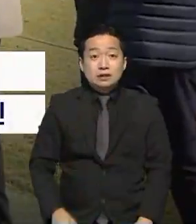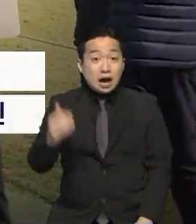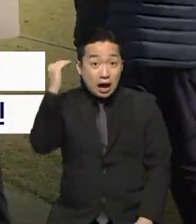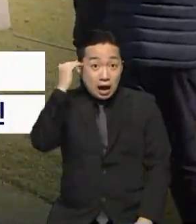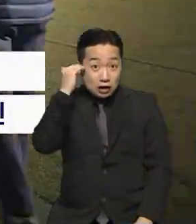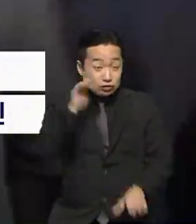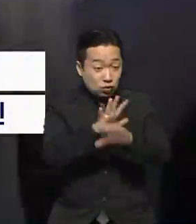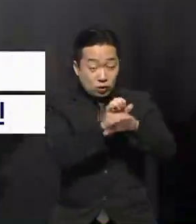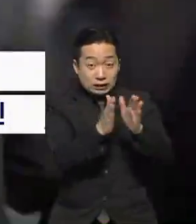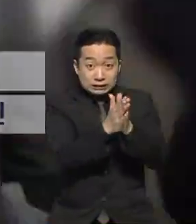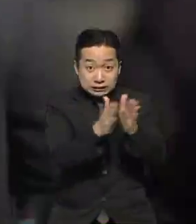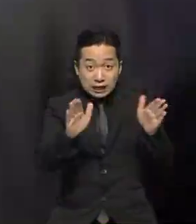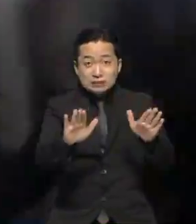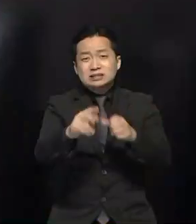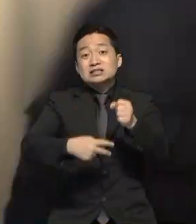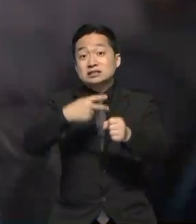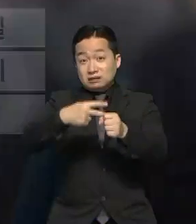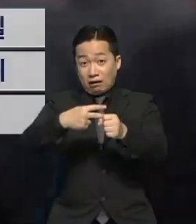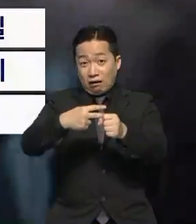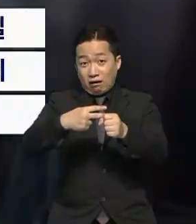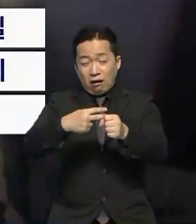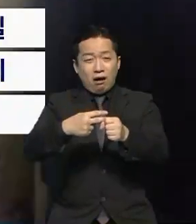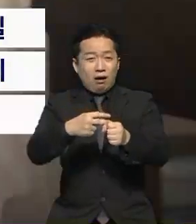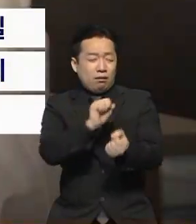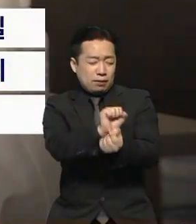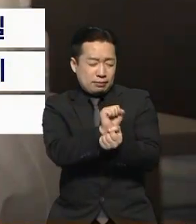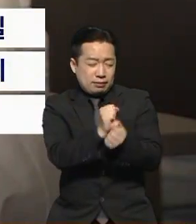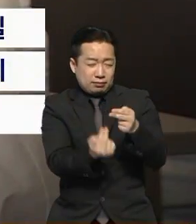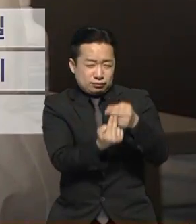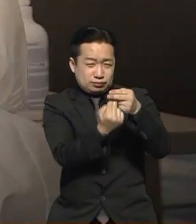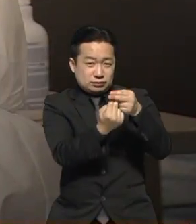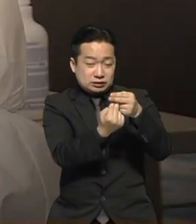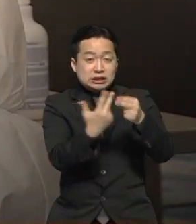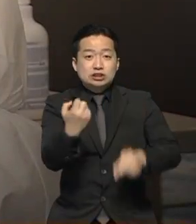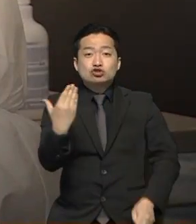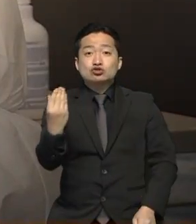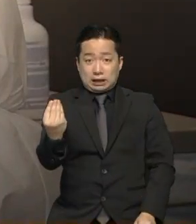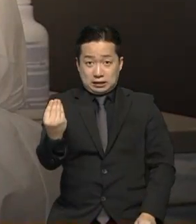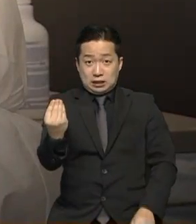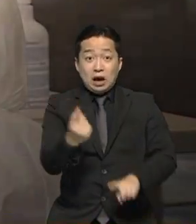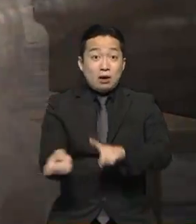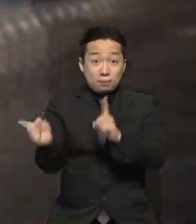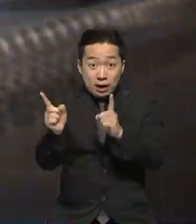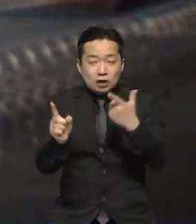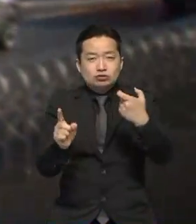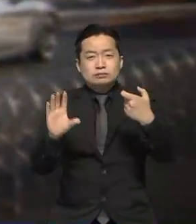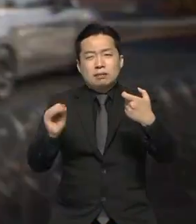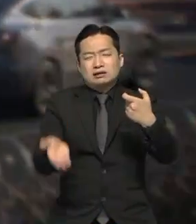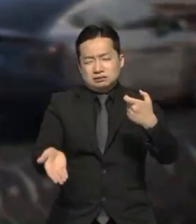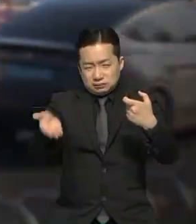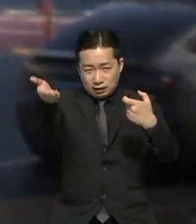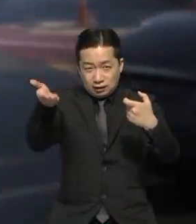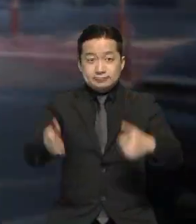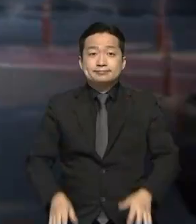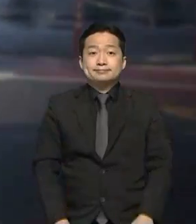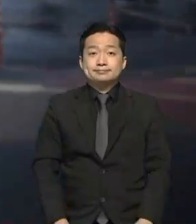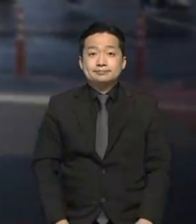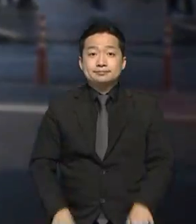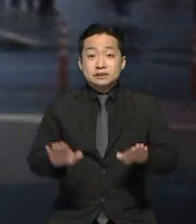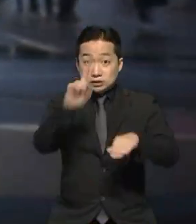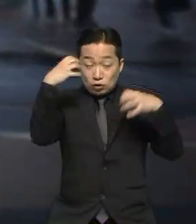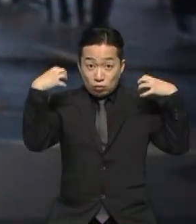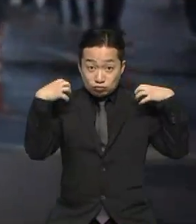코로나19가 시작된 지 2년, 누적 감염자 79만 3천여 명에 완치자도 60만 명을 넘었습니다.